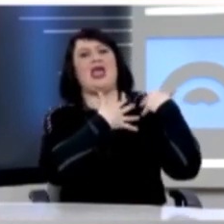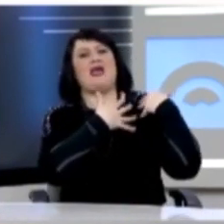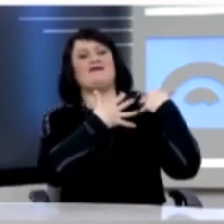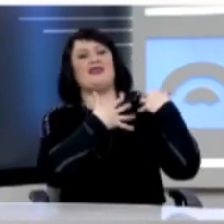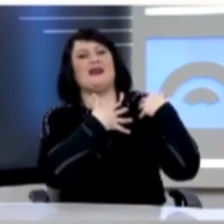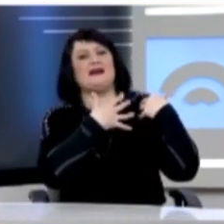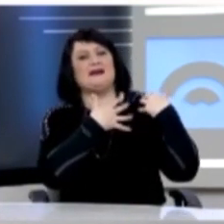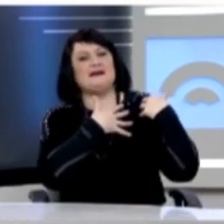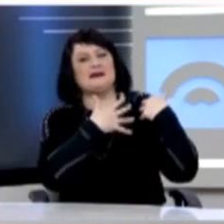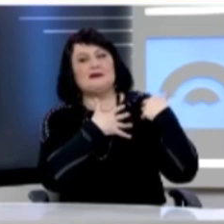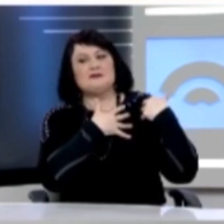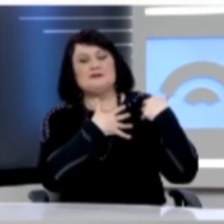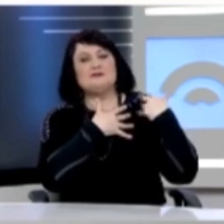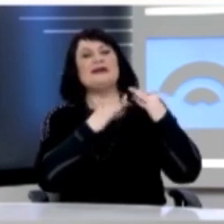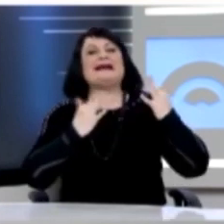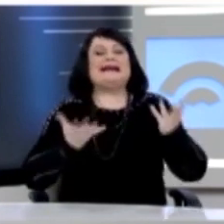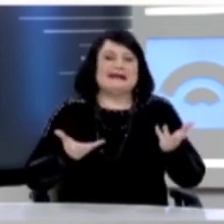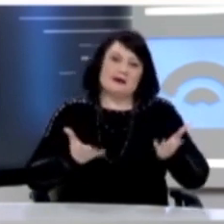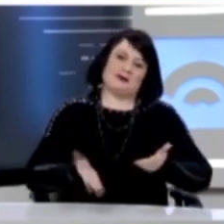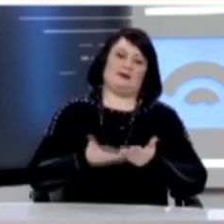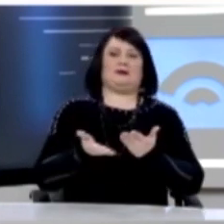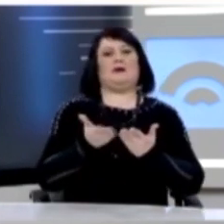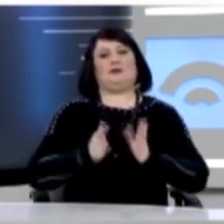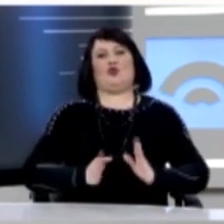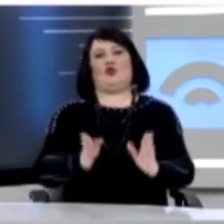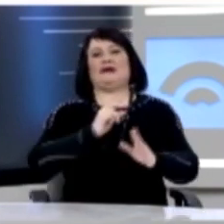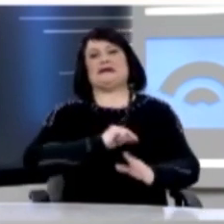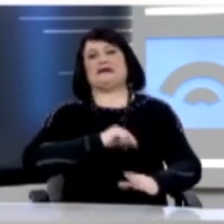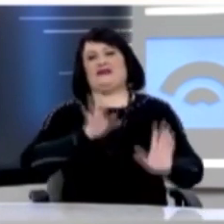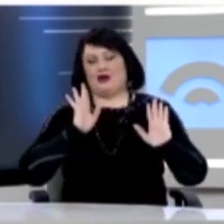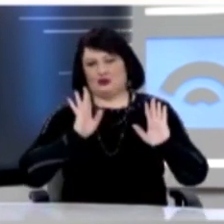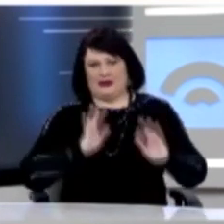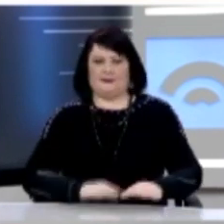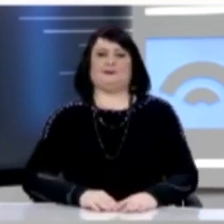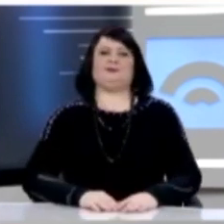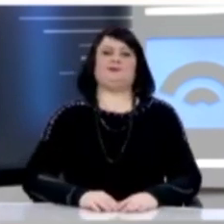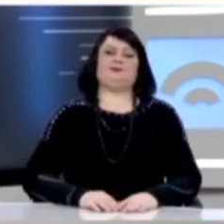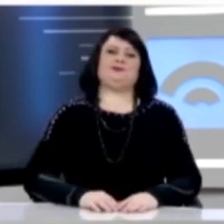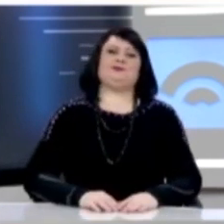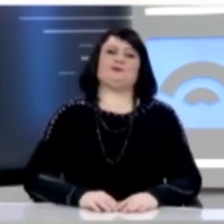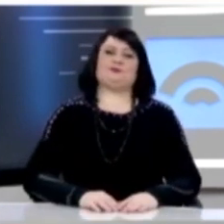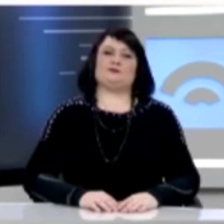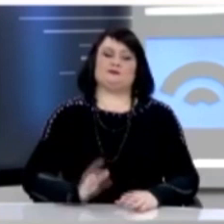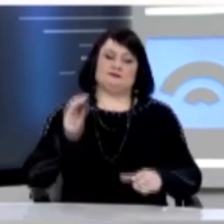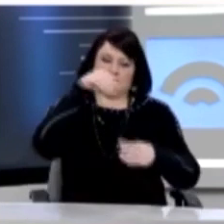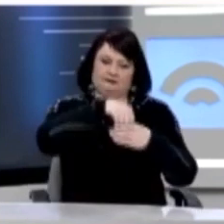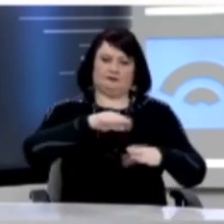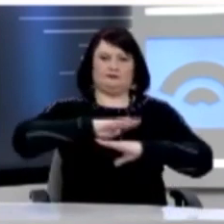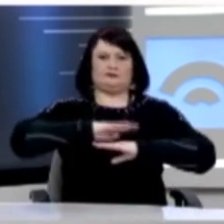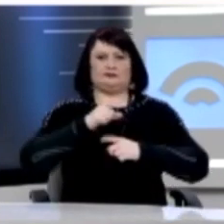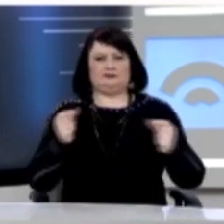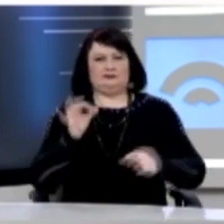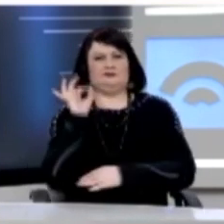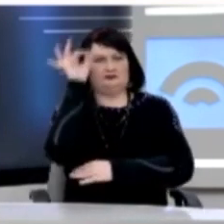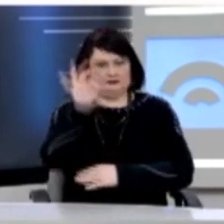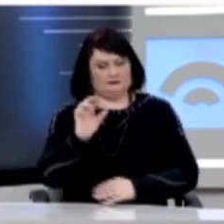αποστολές για την υπεράσπιση και προώθηση αυτών των συμφερόντων. Πλήρως στρατευμένη στον ατοϊκό στόχο